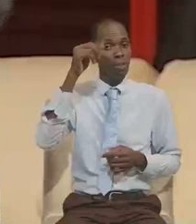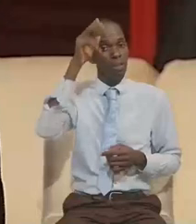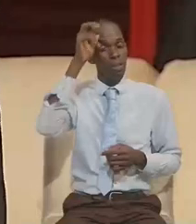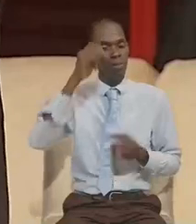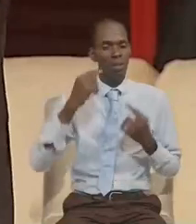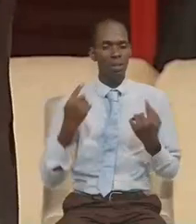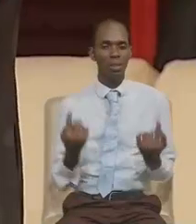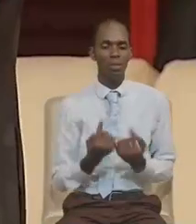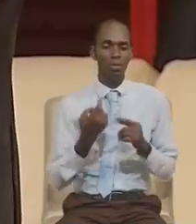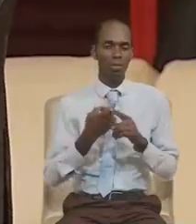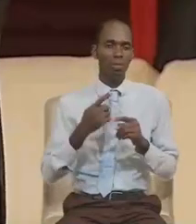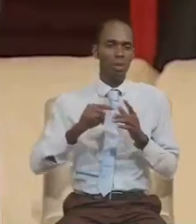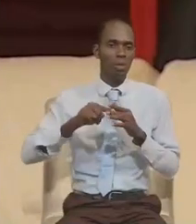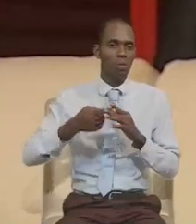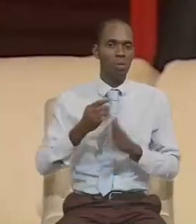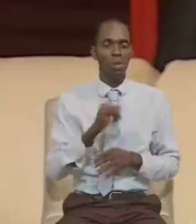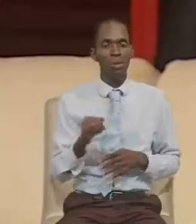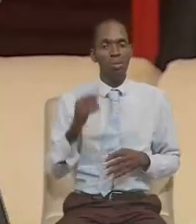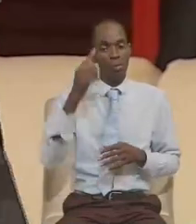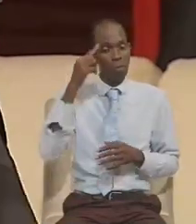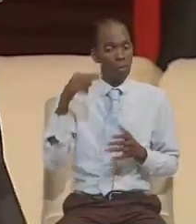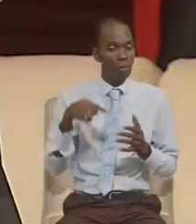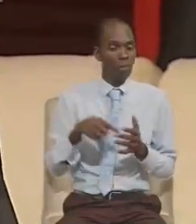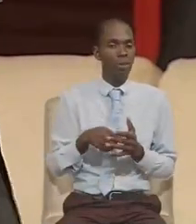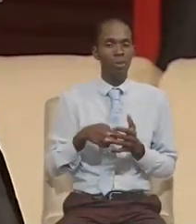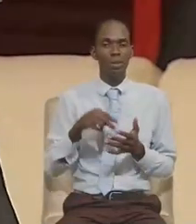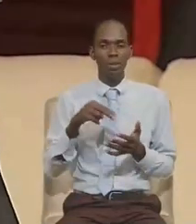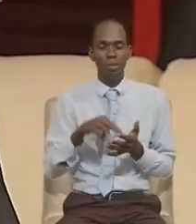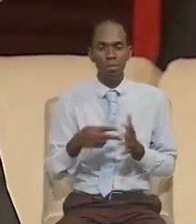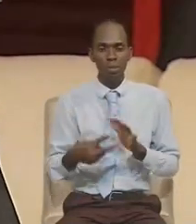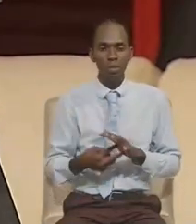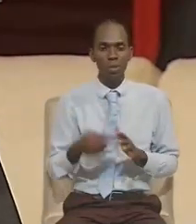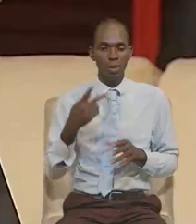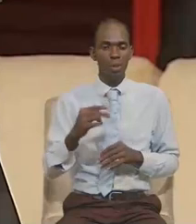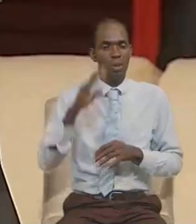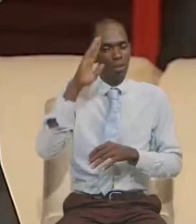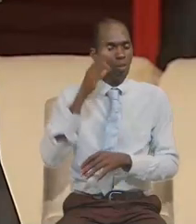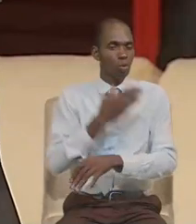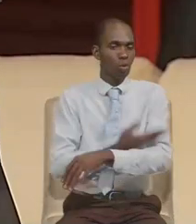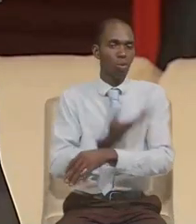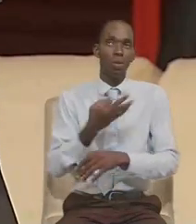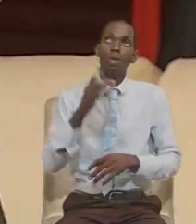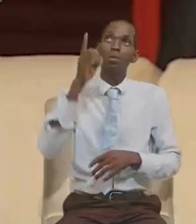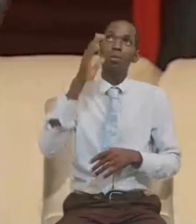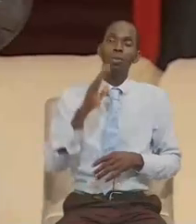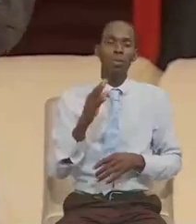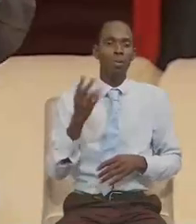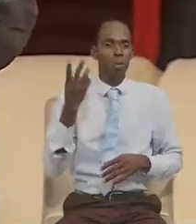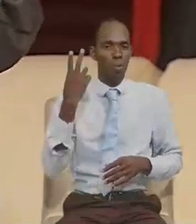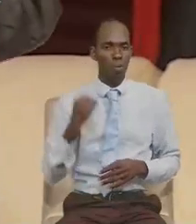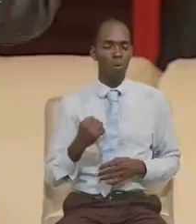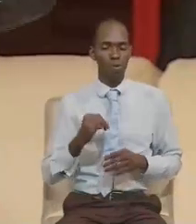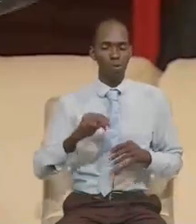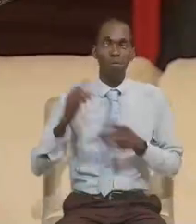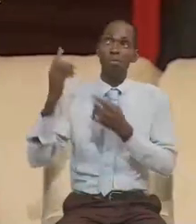commencement. C'est pour cela, le Fils de Dieu a paru afin de détruire